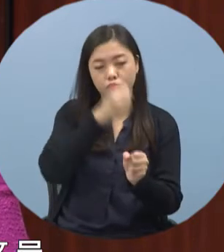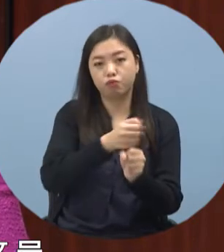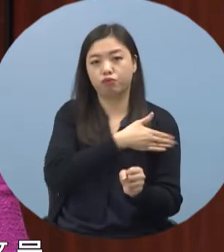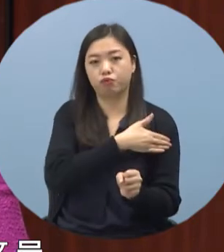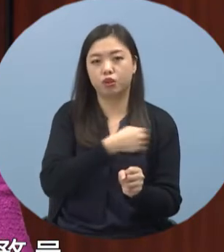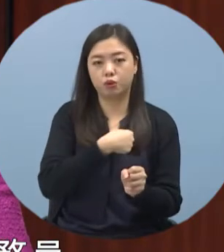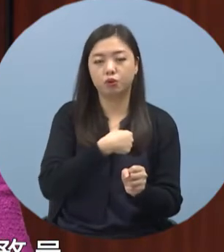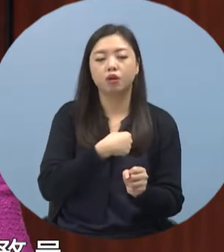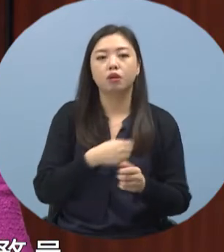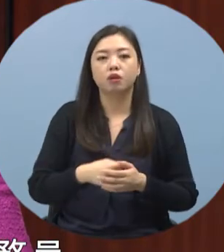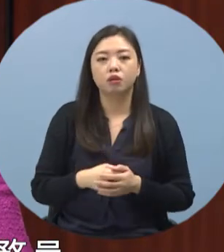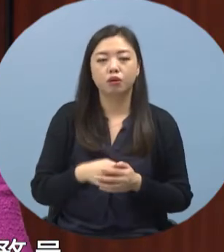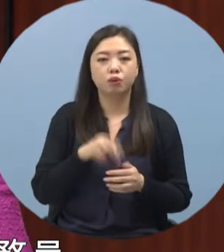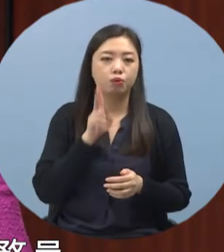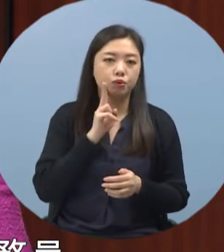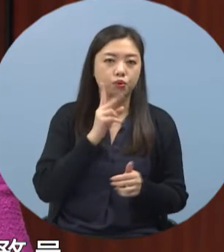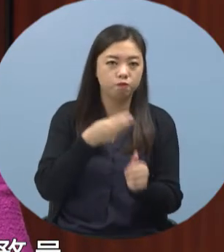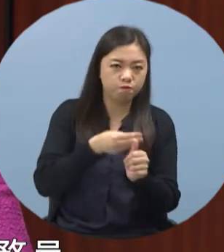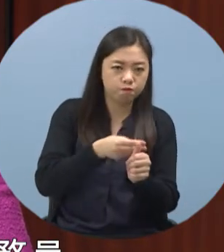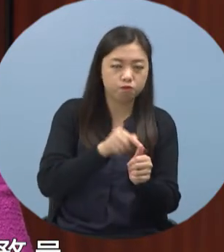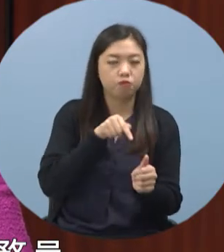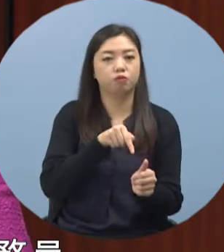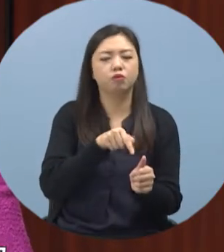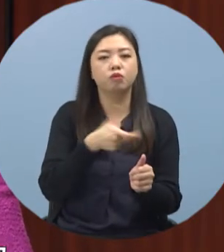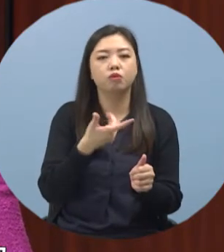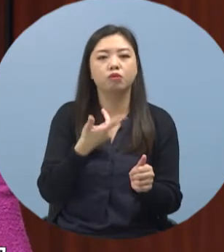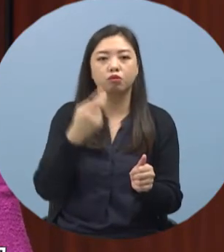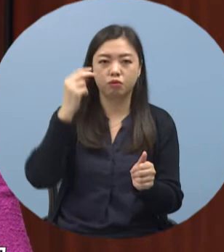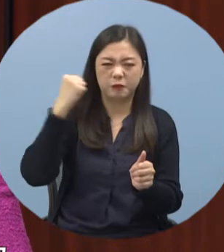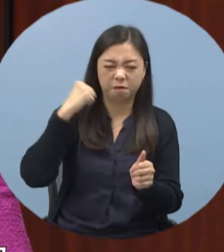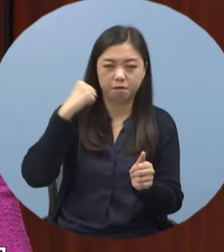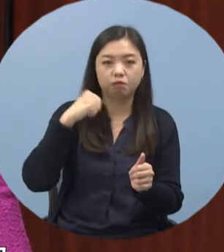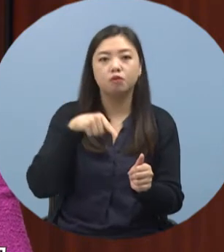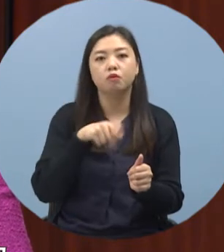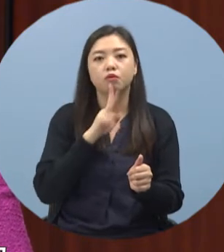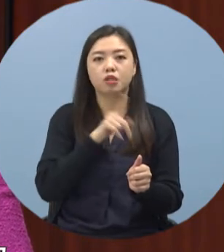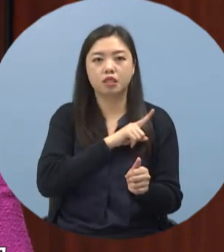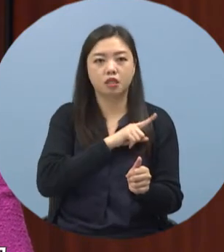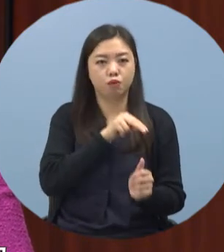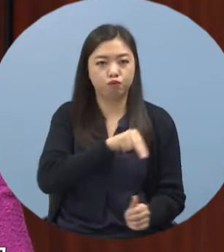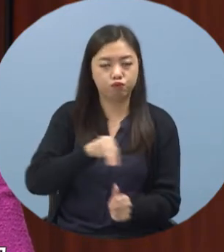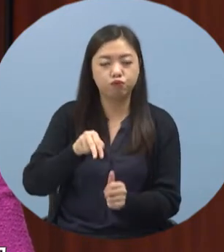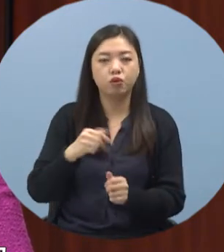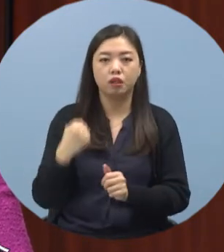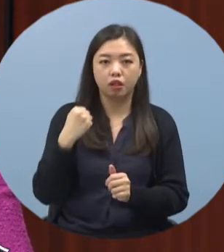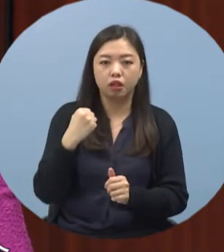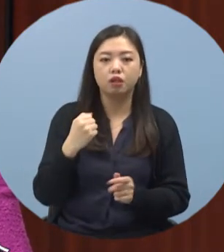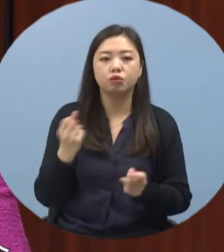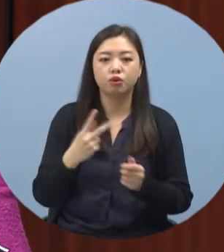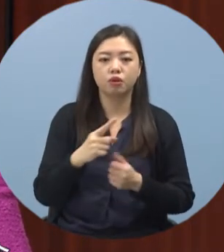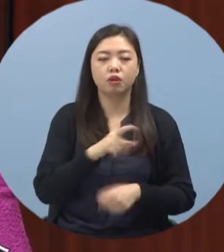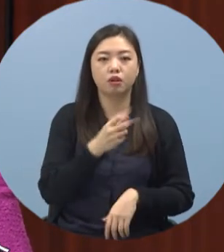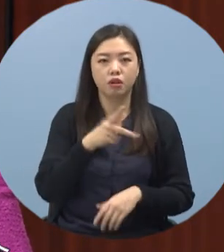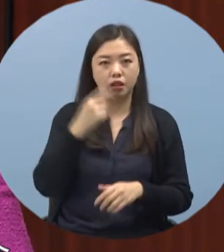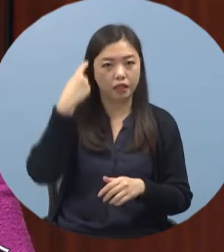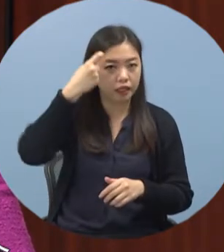員，我們是需要更加積極培養公務員，不但只在他們的治理的能力，亦都要在